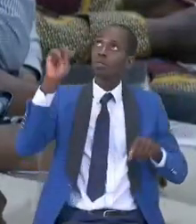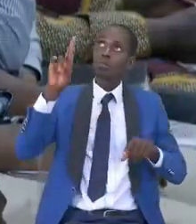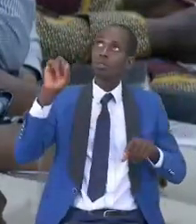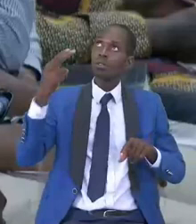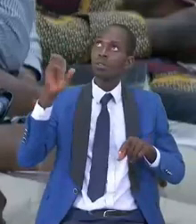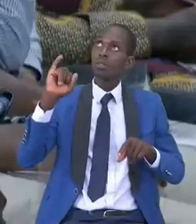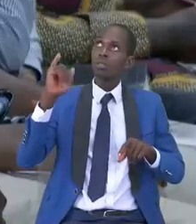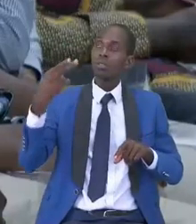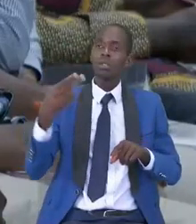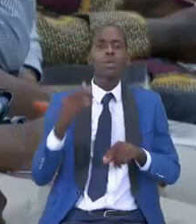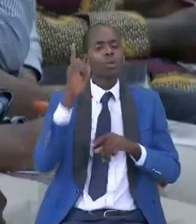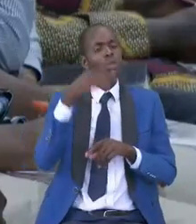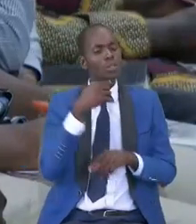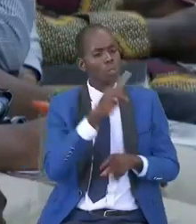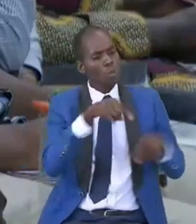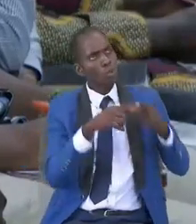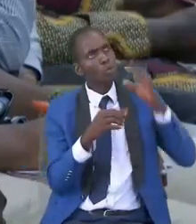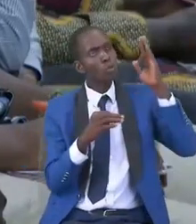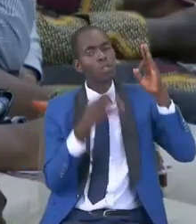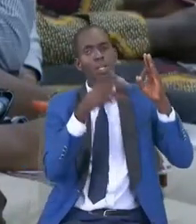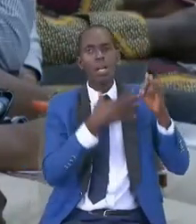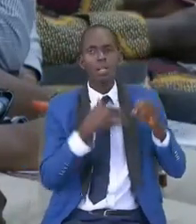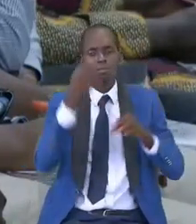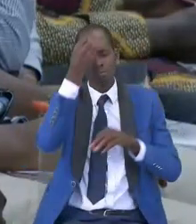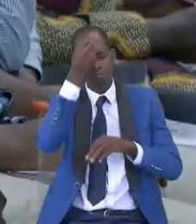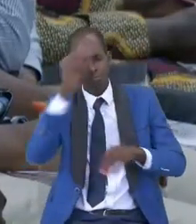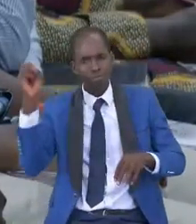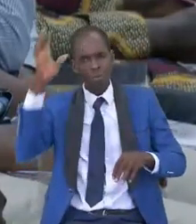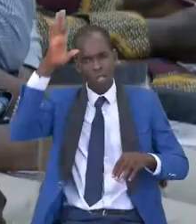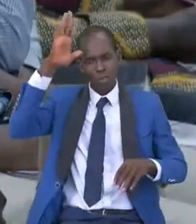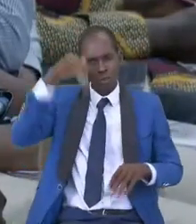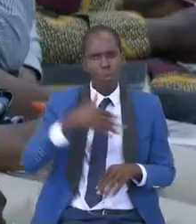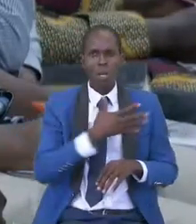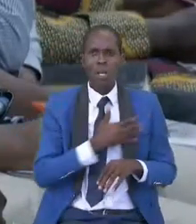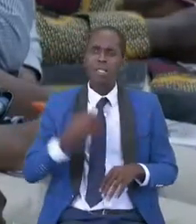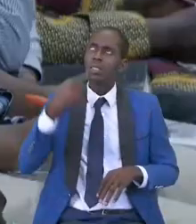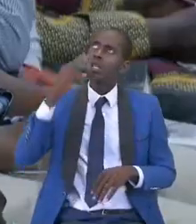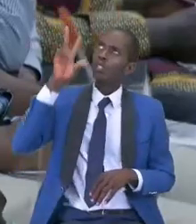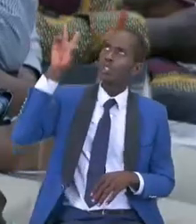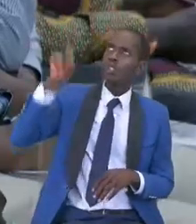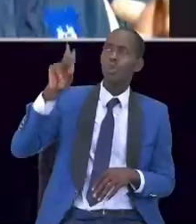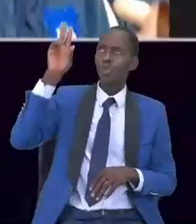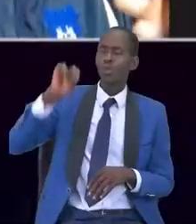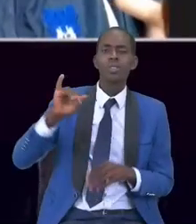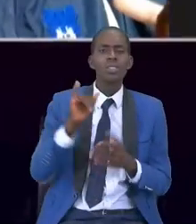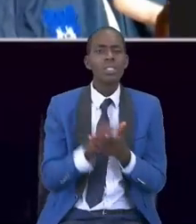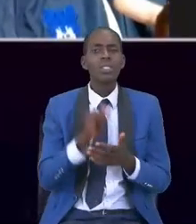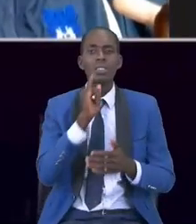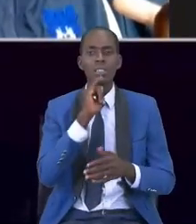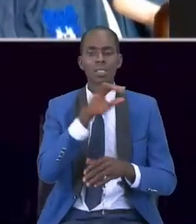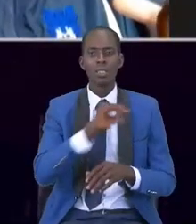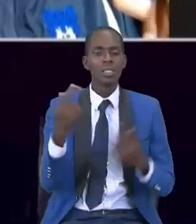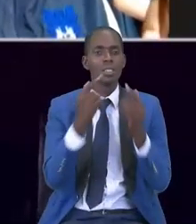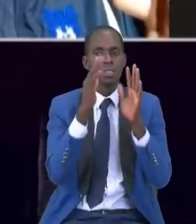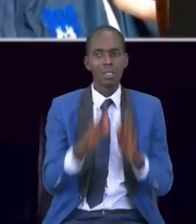dit, voici là où tu dois aller pour servir. Il s'est rebellé, il a rejeté, il a dit non, je ne le ferai pas. Ça, c'est